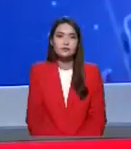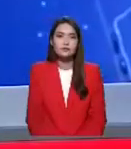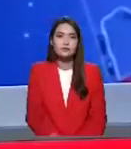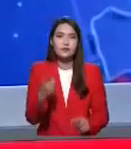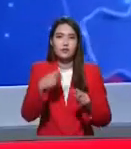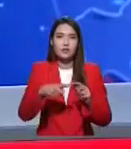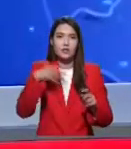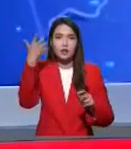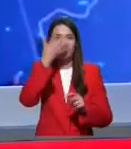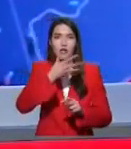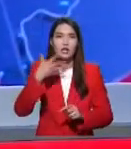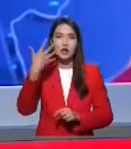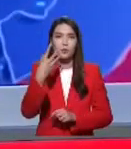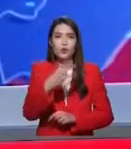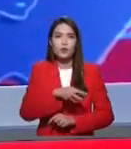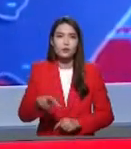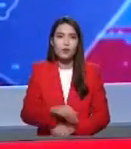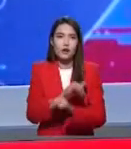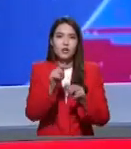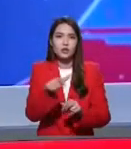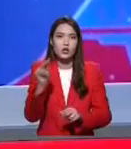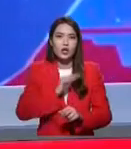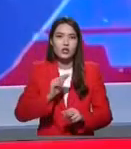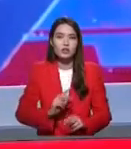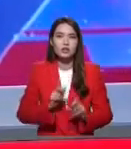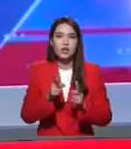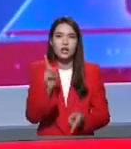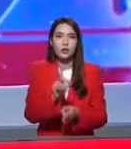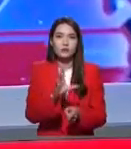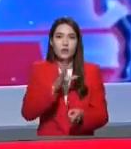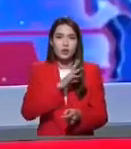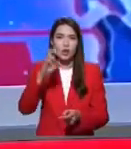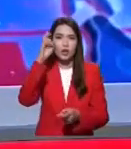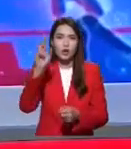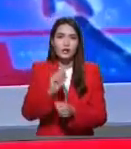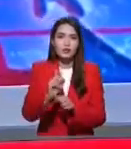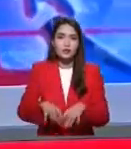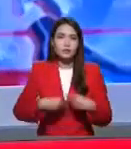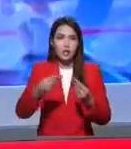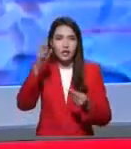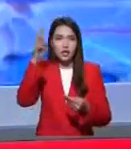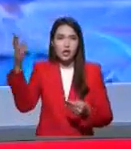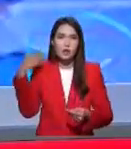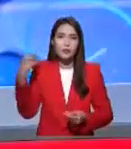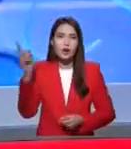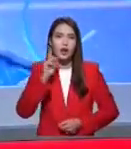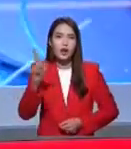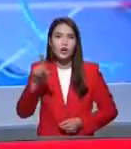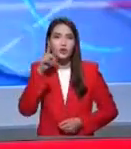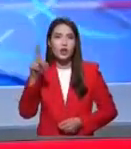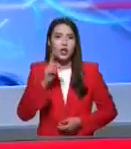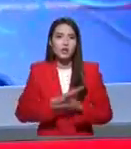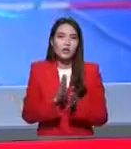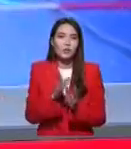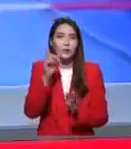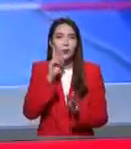Алдағы 5 жылда 3 миллионнан астам азамат жұмысқа орналасуы тиіс. Үкіметке осындай тапсырма берген мемлекет басшысы әсіресе жастарға жағдай